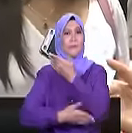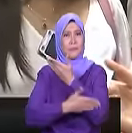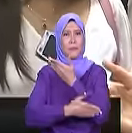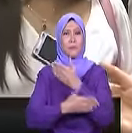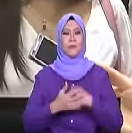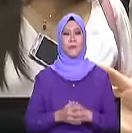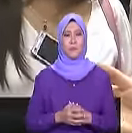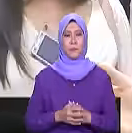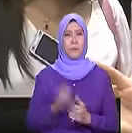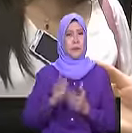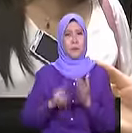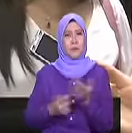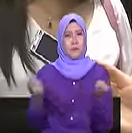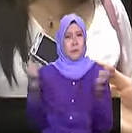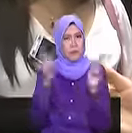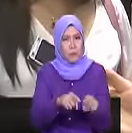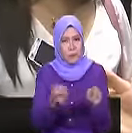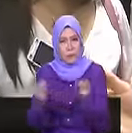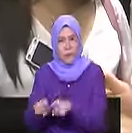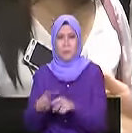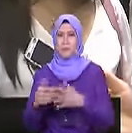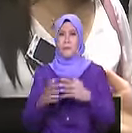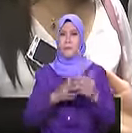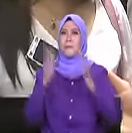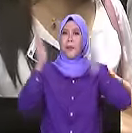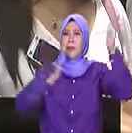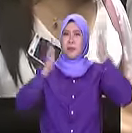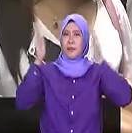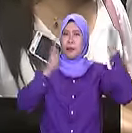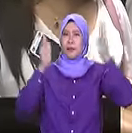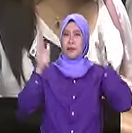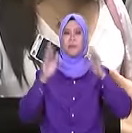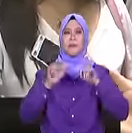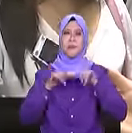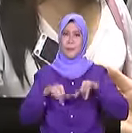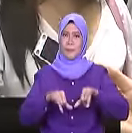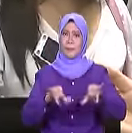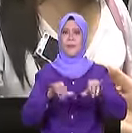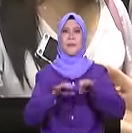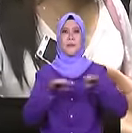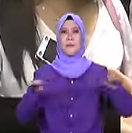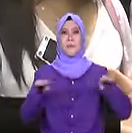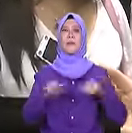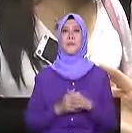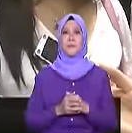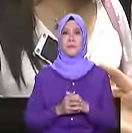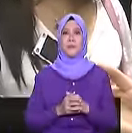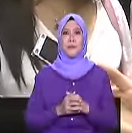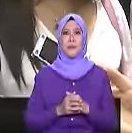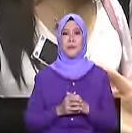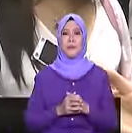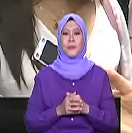whatever is happening, we must make sure Malaysia is stable. Malaysian government continue to be one